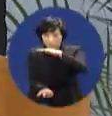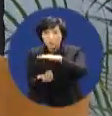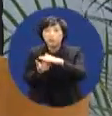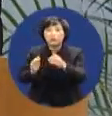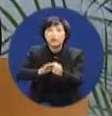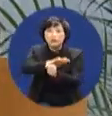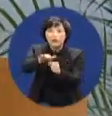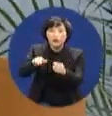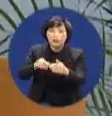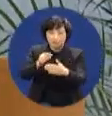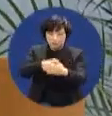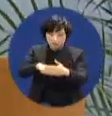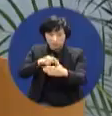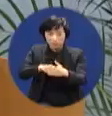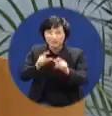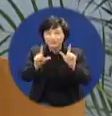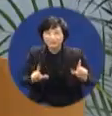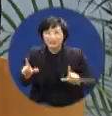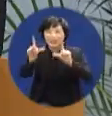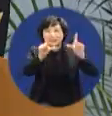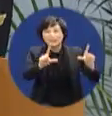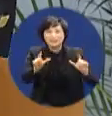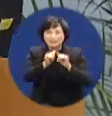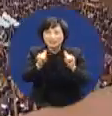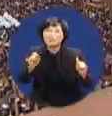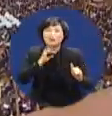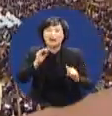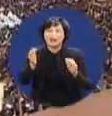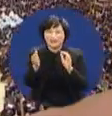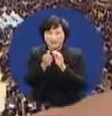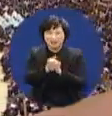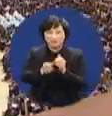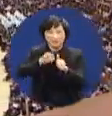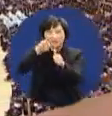안에서 사시는 분만 아멘합시다.